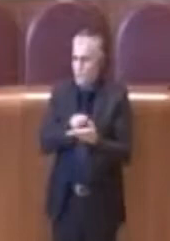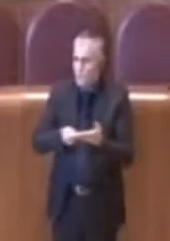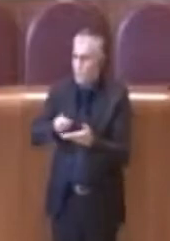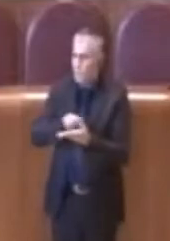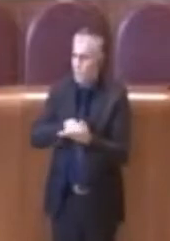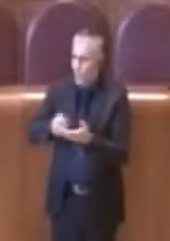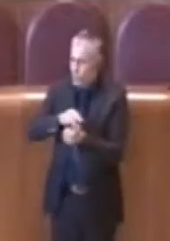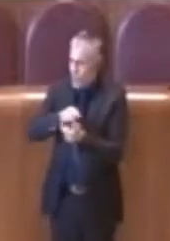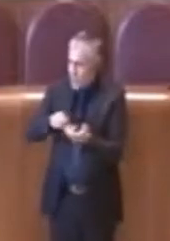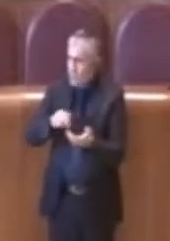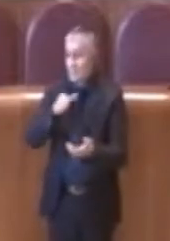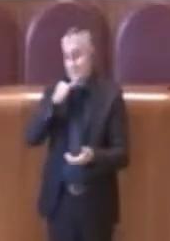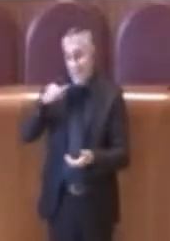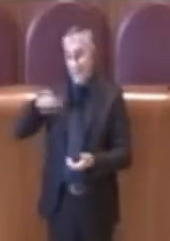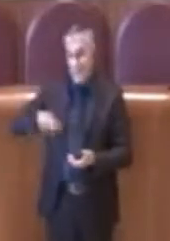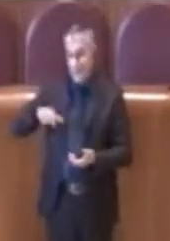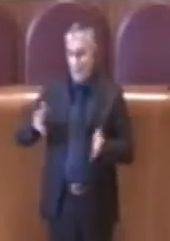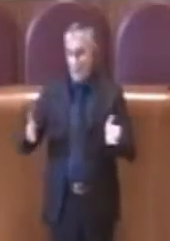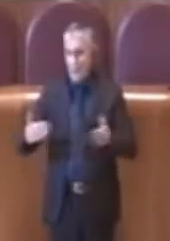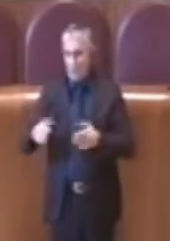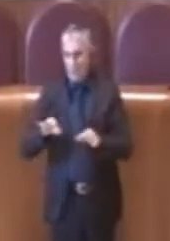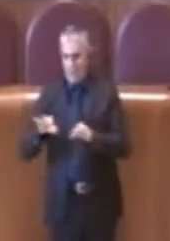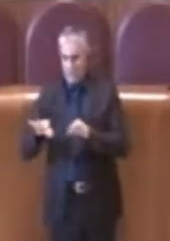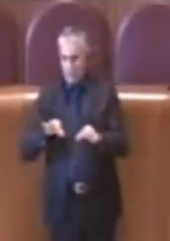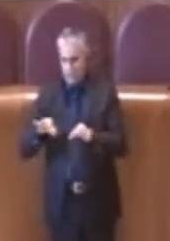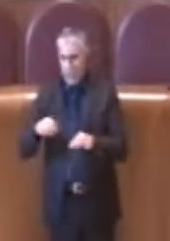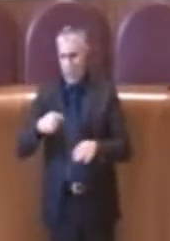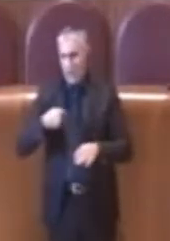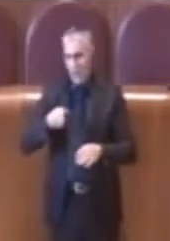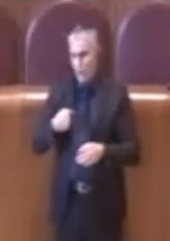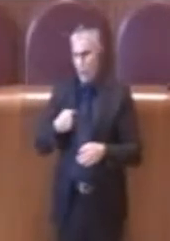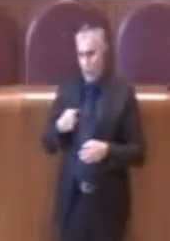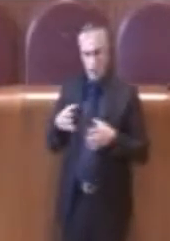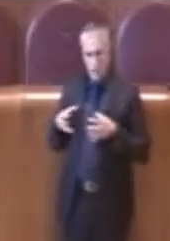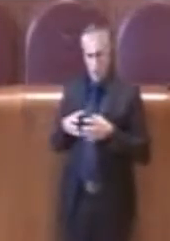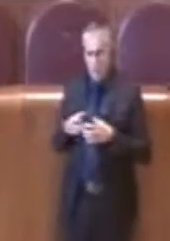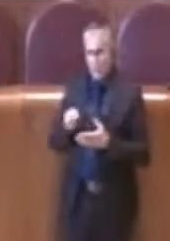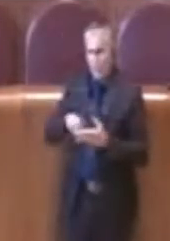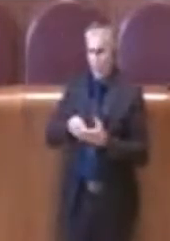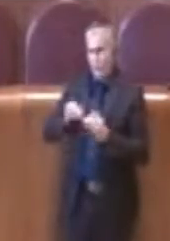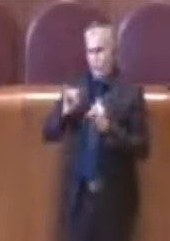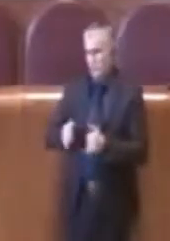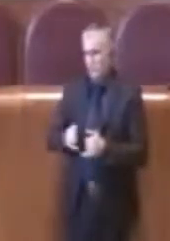sia questa cabina di regia, e appunto per questo noi la voteremo favorevolmente. Grazie.